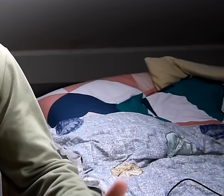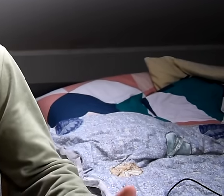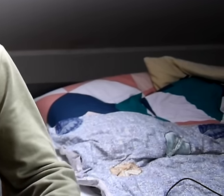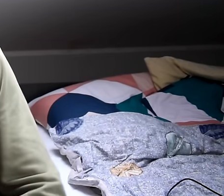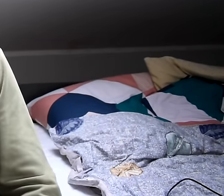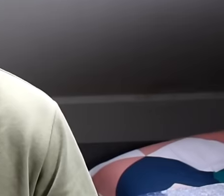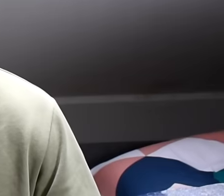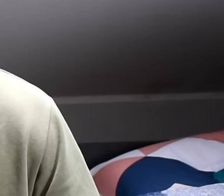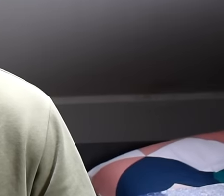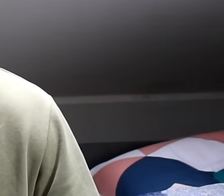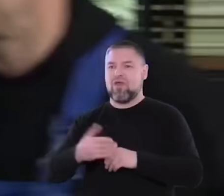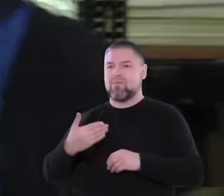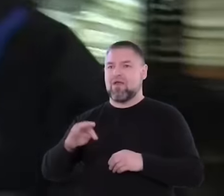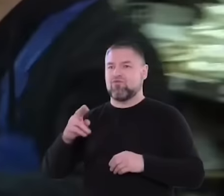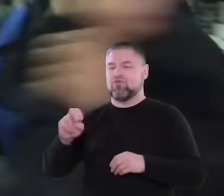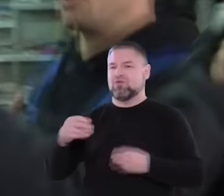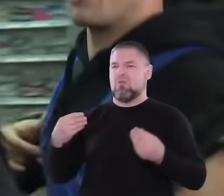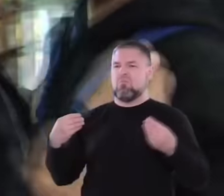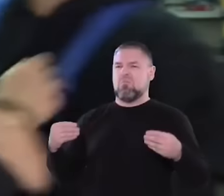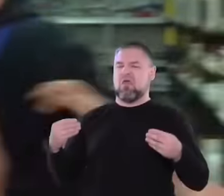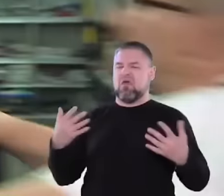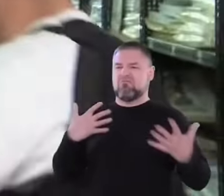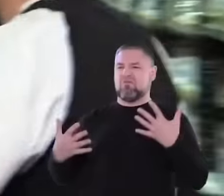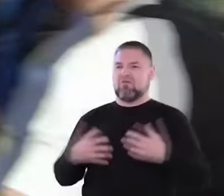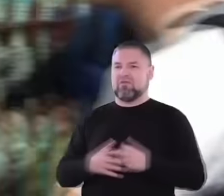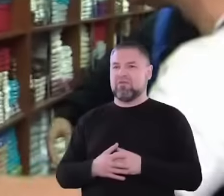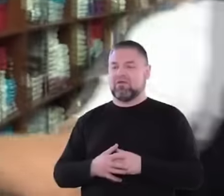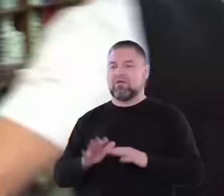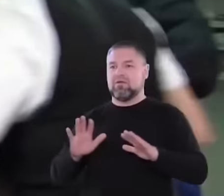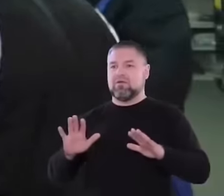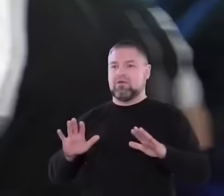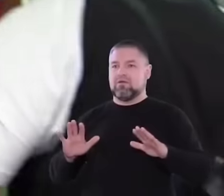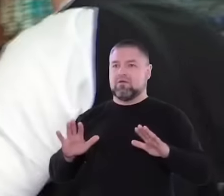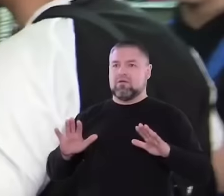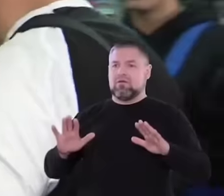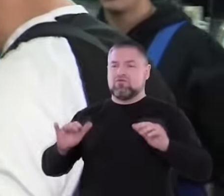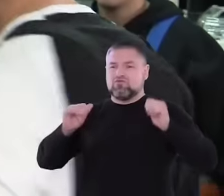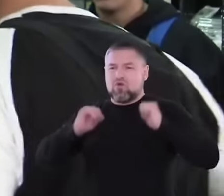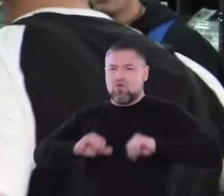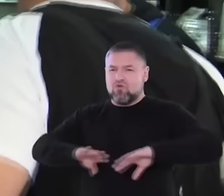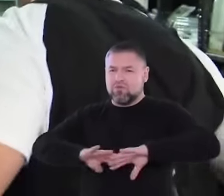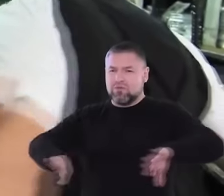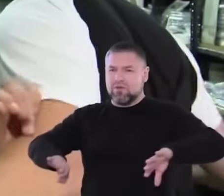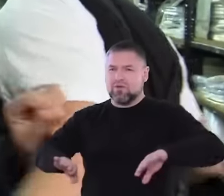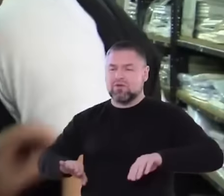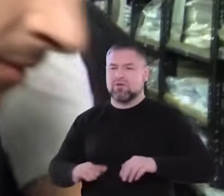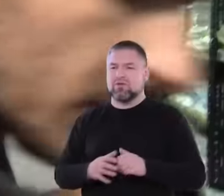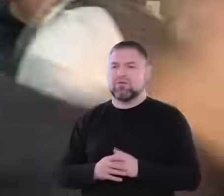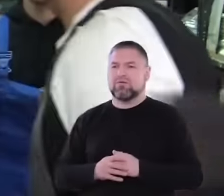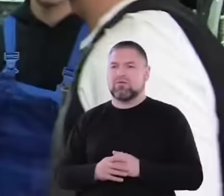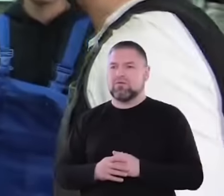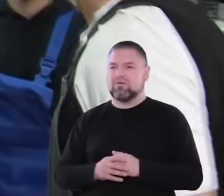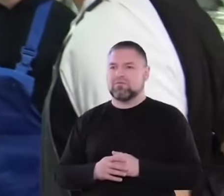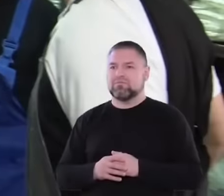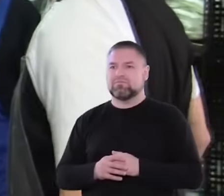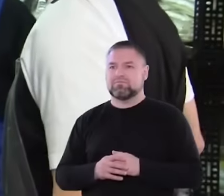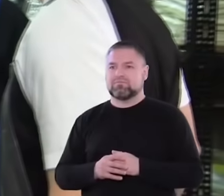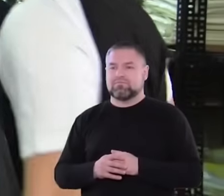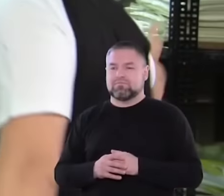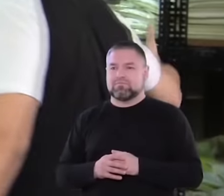się dzieje. Dymy! Ty zaraz przesadzisz. Ej, co jest z wami? Ogarnijcie się. Ogarnijcie się, co jest z wami? Jeden z